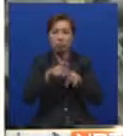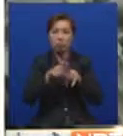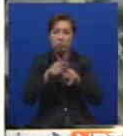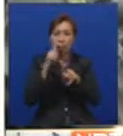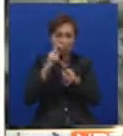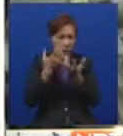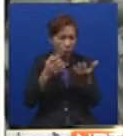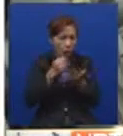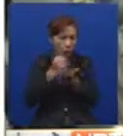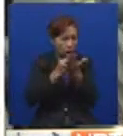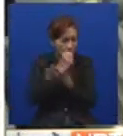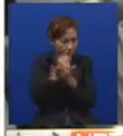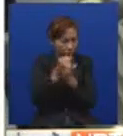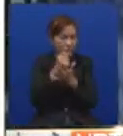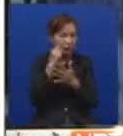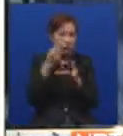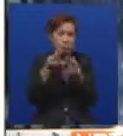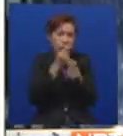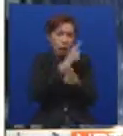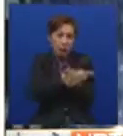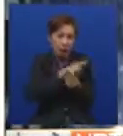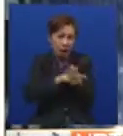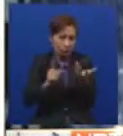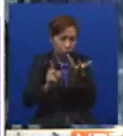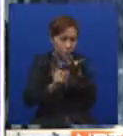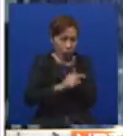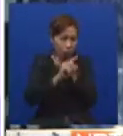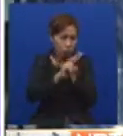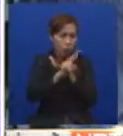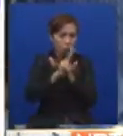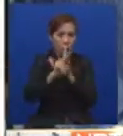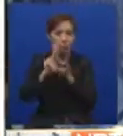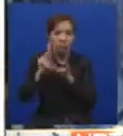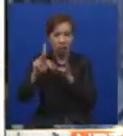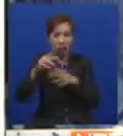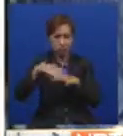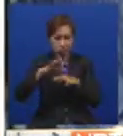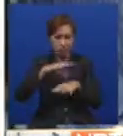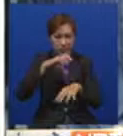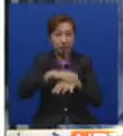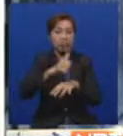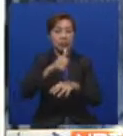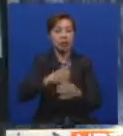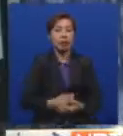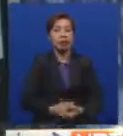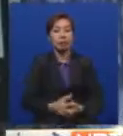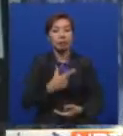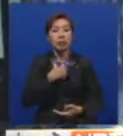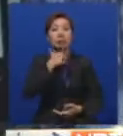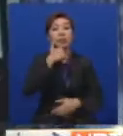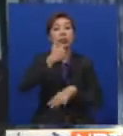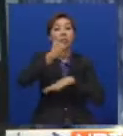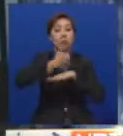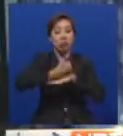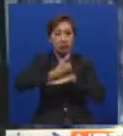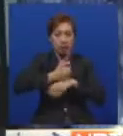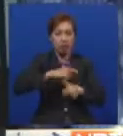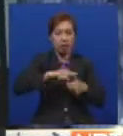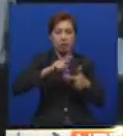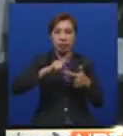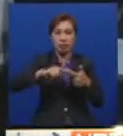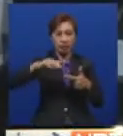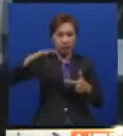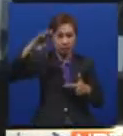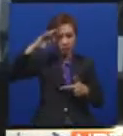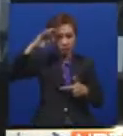กลางเฮโรอีนกว่า 2กิโลกรัมด้วยกันค่ะนายสุรพลพนัสอำพลนะคะผู้ว่าราชการจังหวัดแม่ฮ่องสอนพันเอกชาย